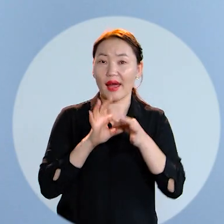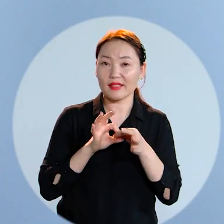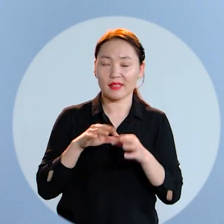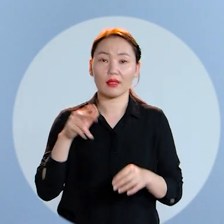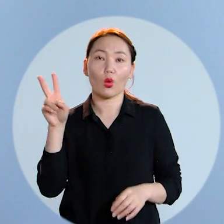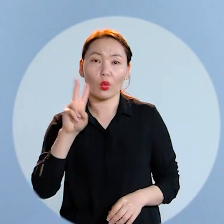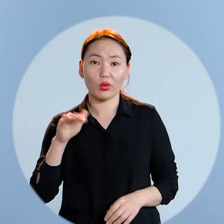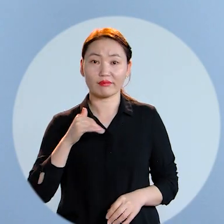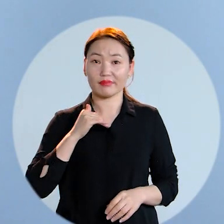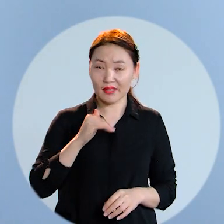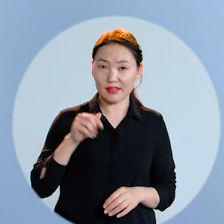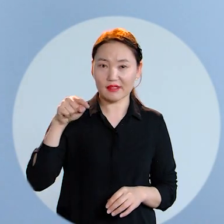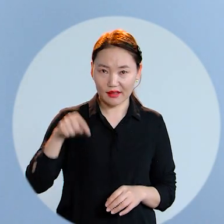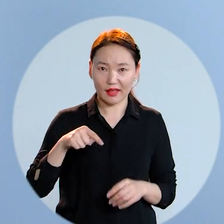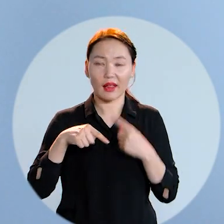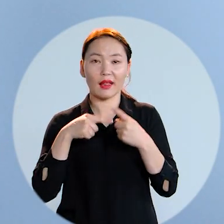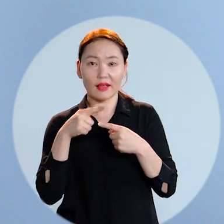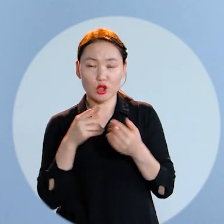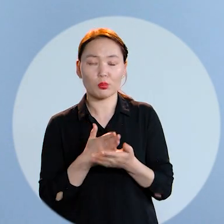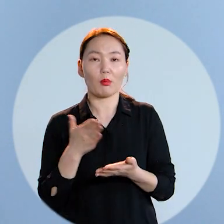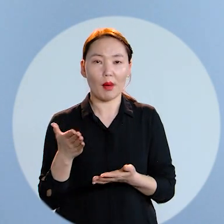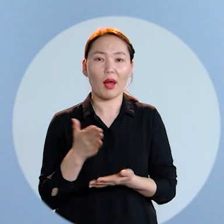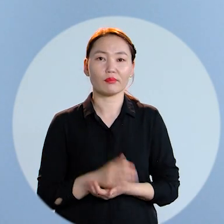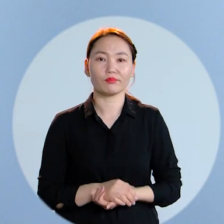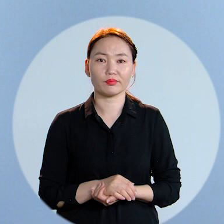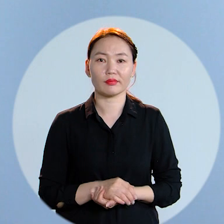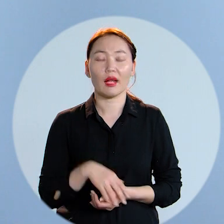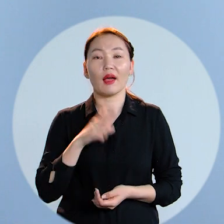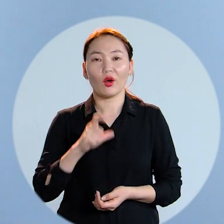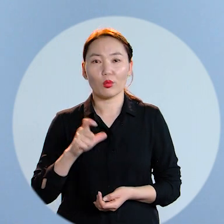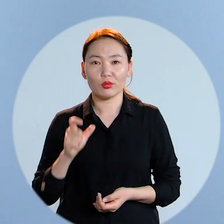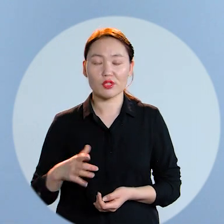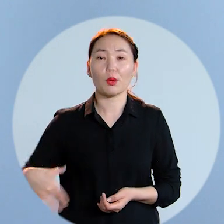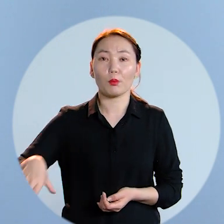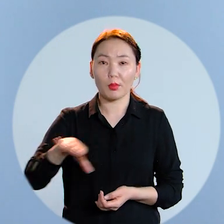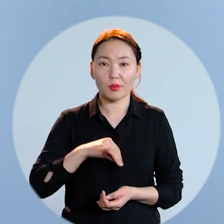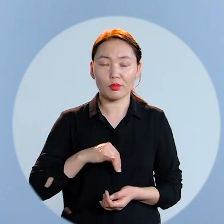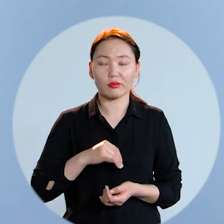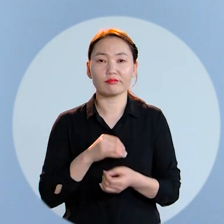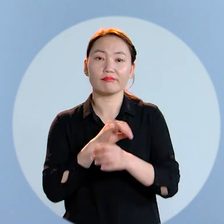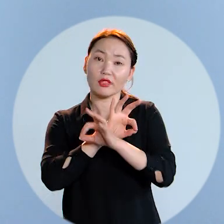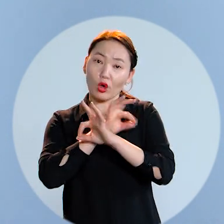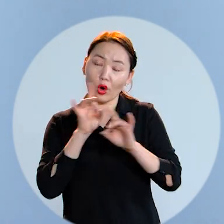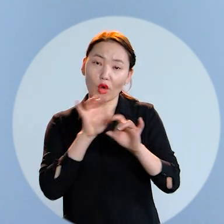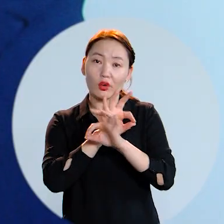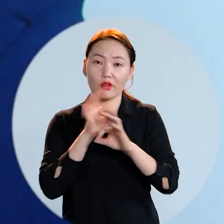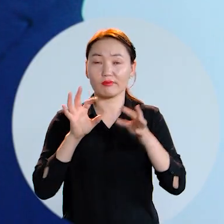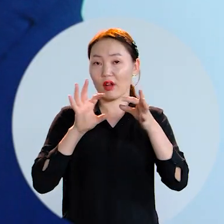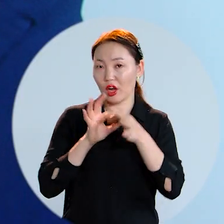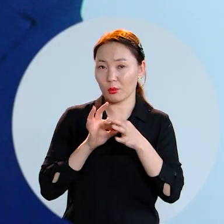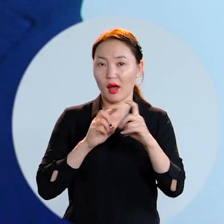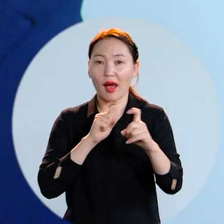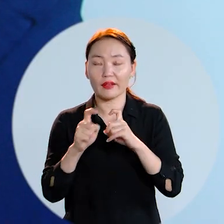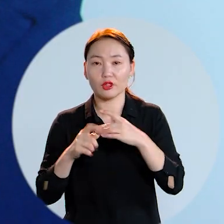хоорондоо холбоо тогтоож, холбоо харилцаанд донд ажиллаж амьдрахдаа за янз бүрийн л одоо холбоо харилцаанд донд